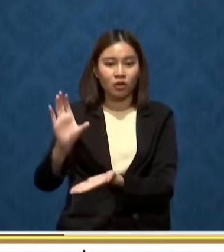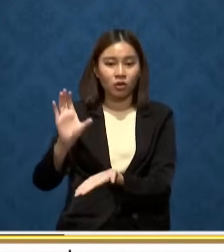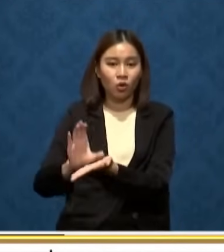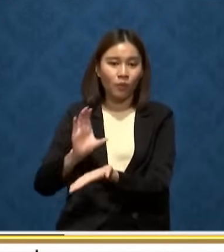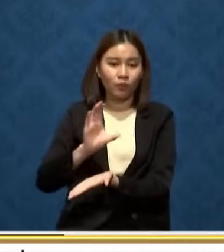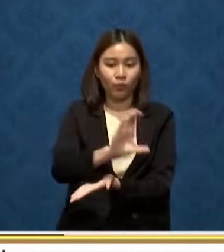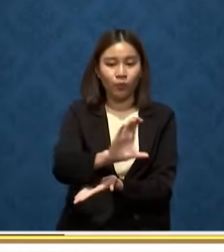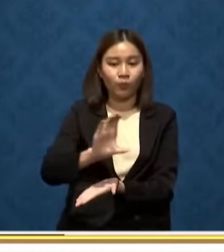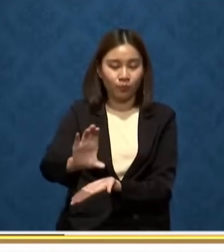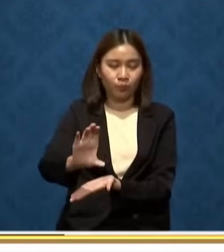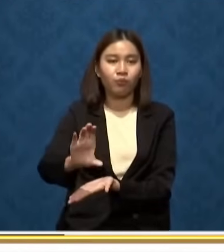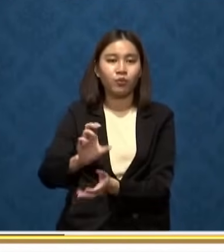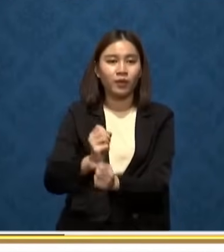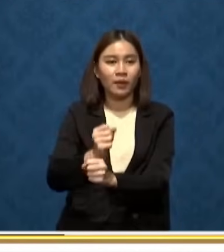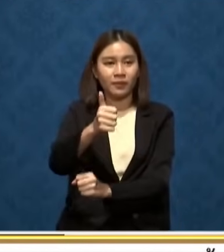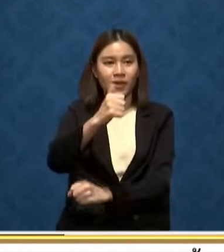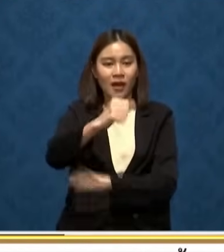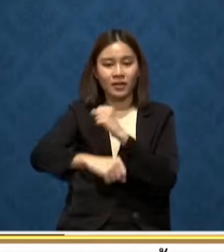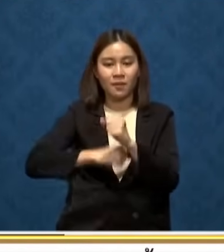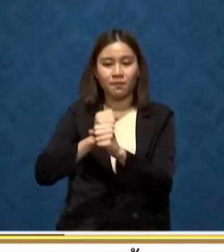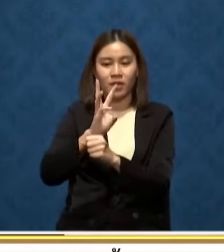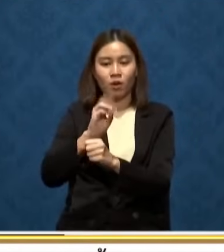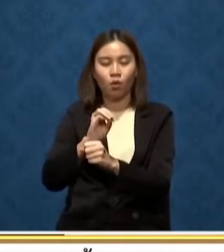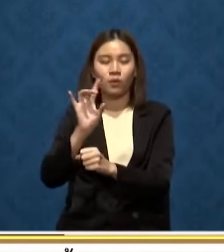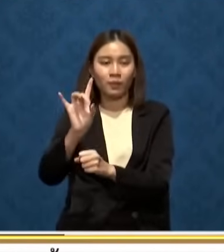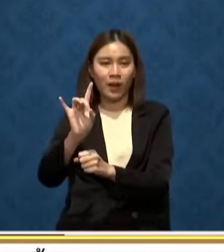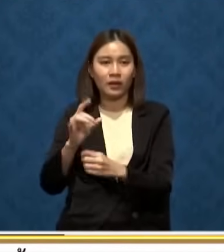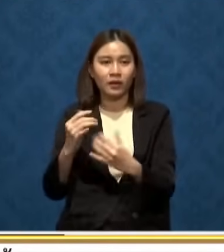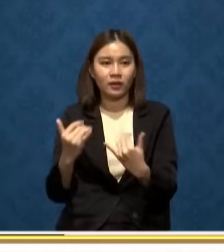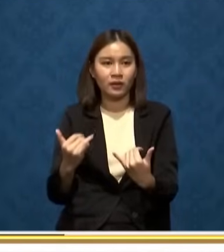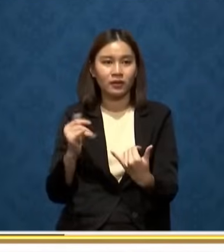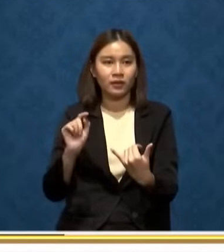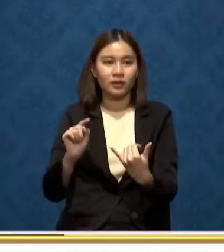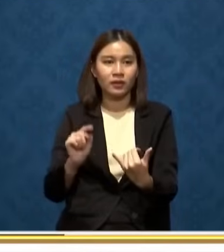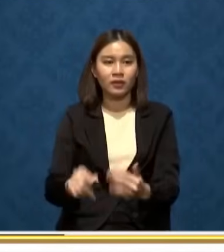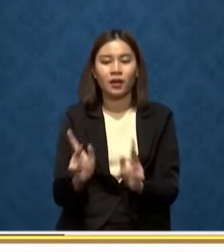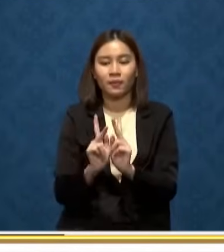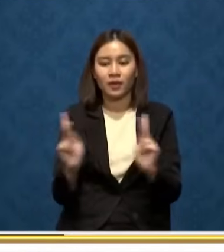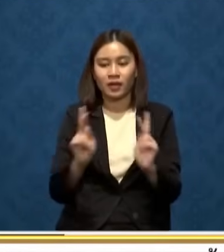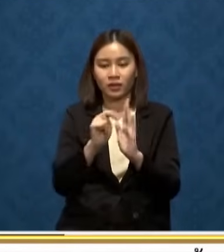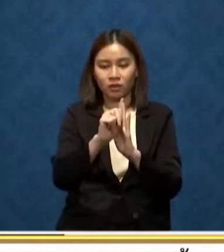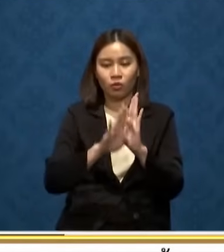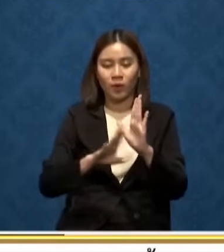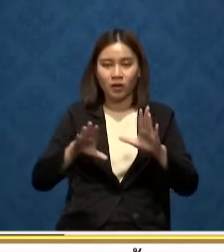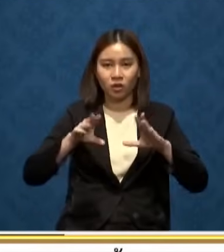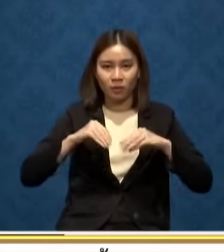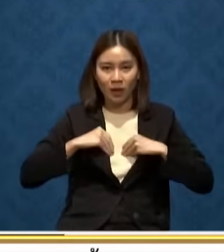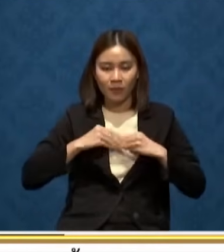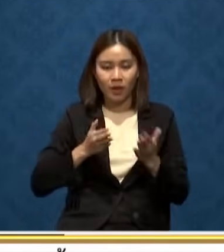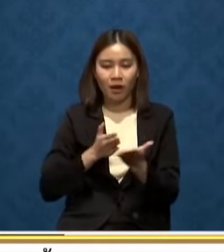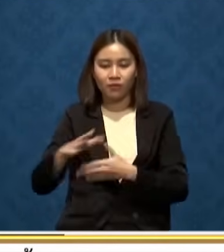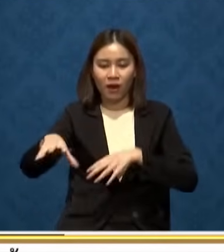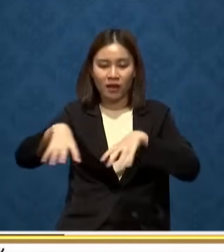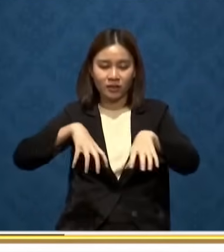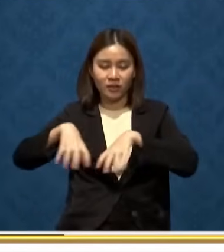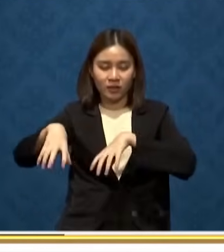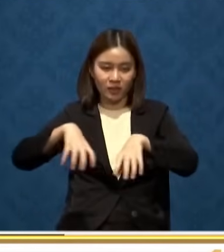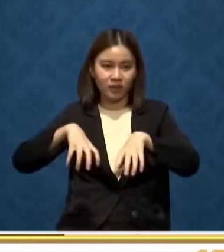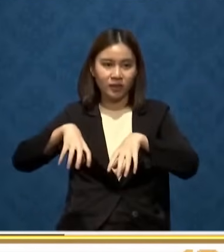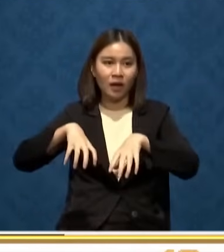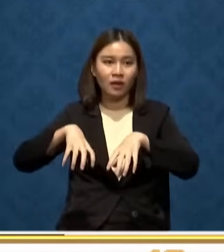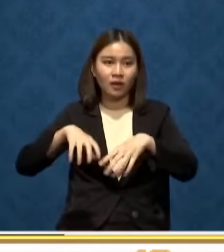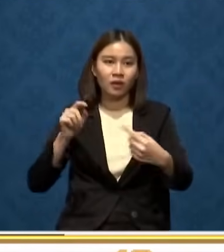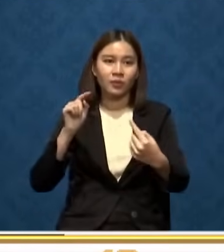สู่สมดุลให้ได้ภายในปี68นั่นคือกรรมการนโยบายยอมให้ฝ่ายบริหารวางงบแบบขาดดุลเนี่ย